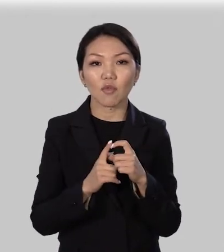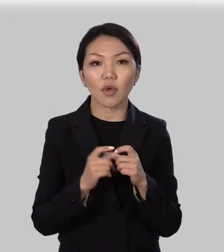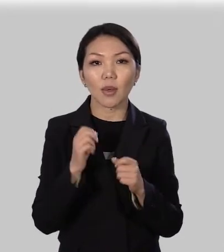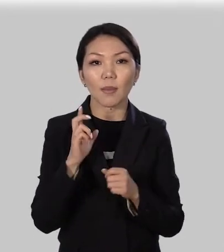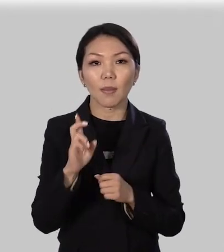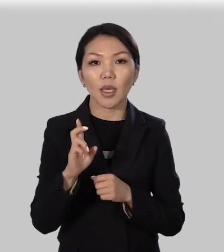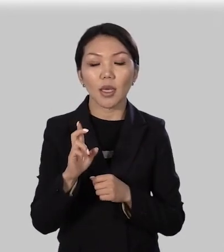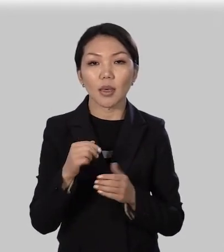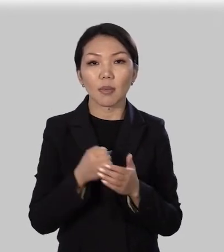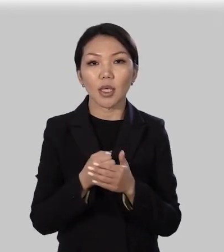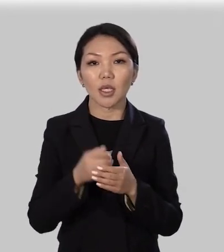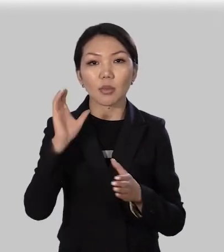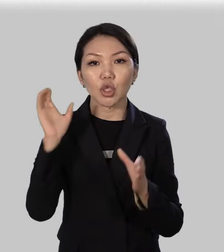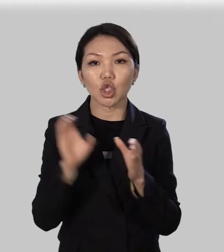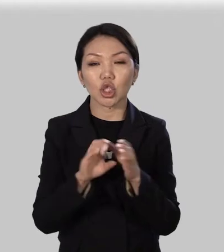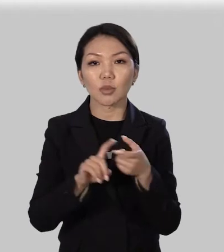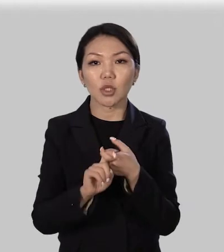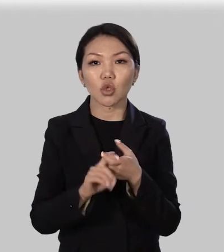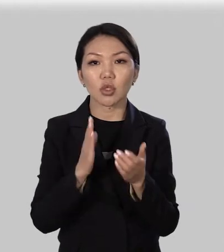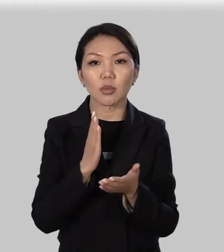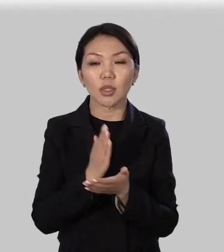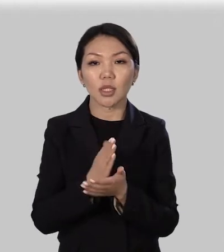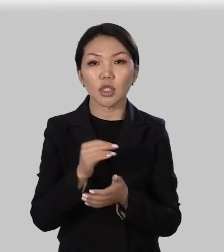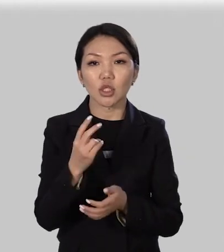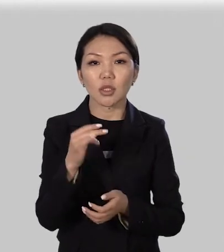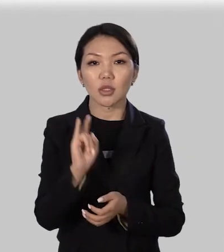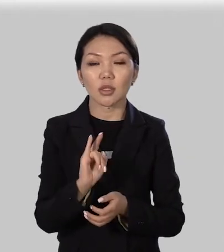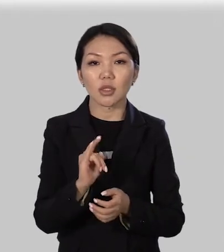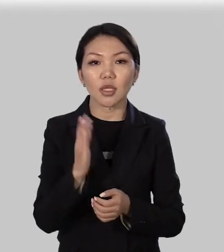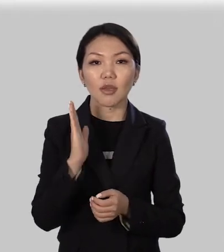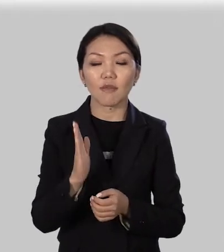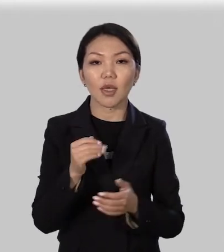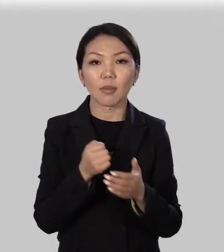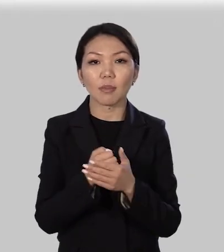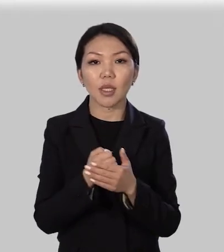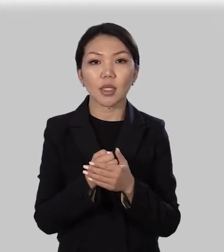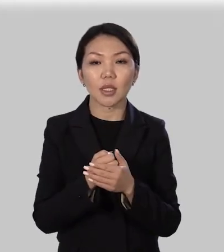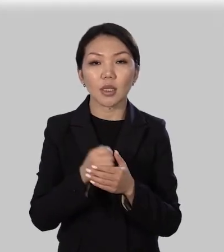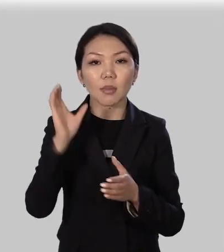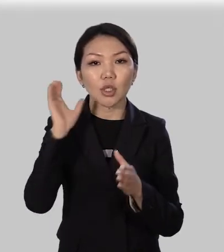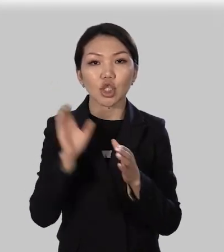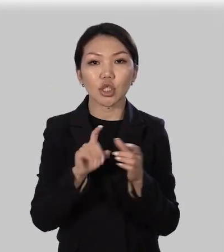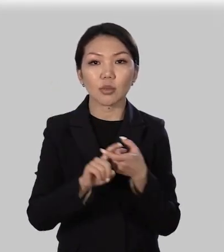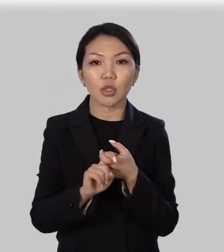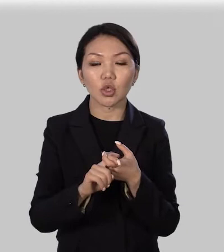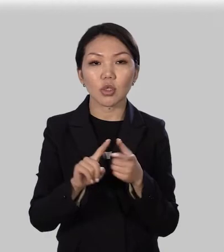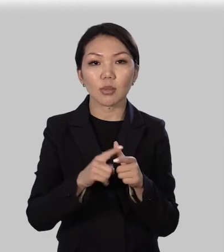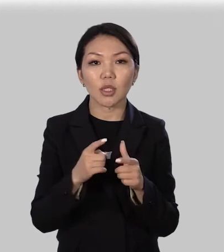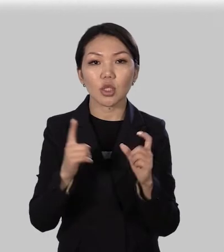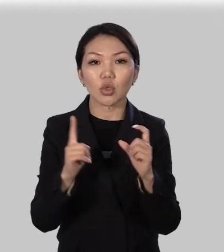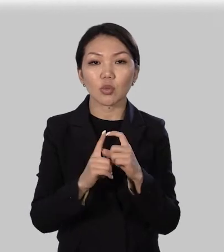стоят частицы. В. Перед подчинительным союзом или союзным словом стоит частица «не».